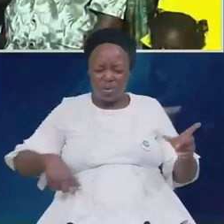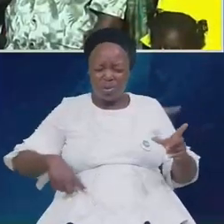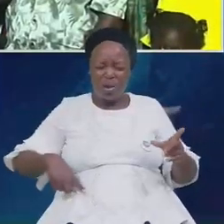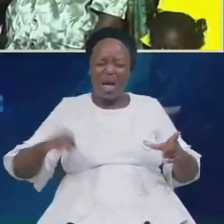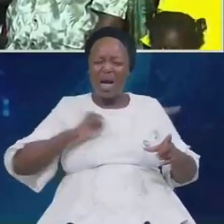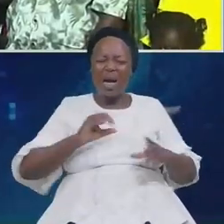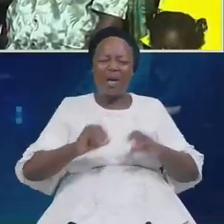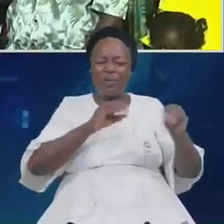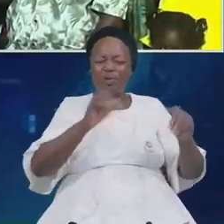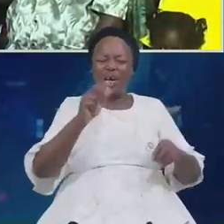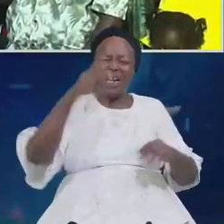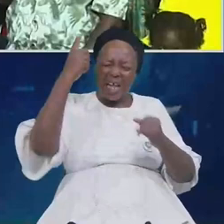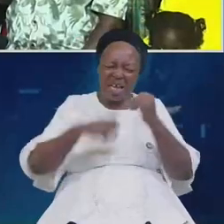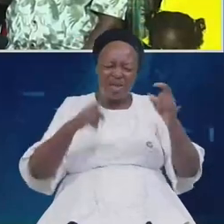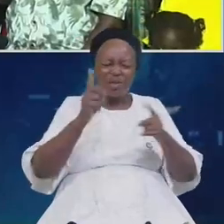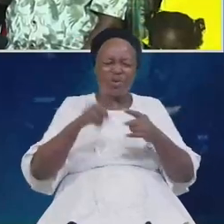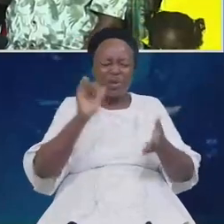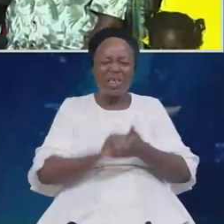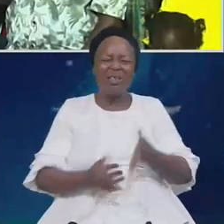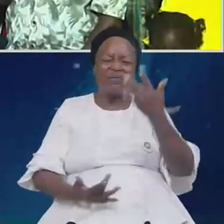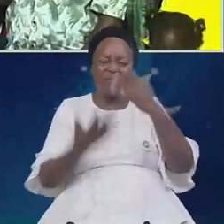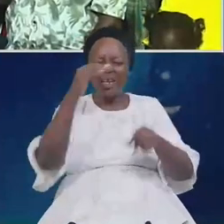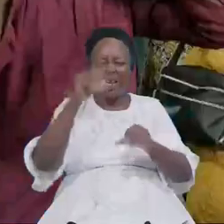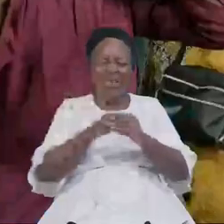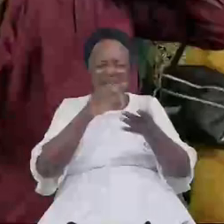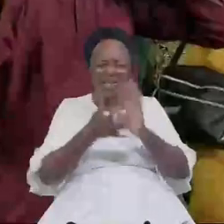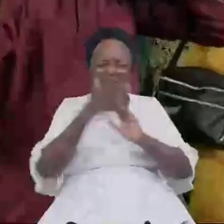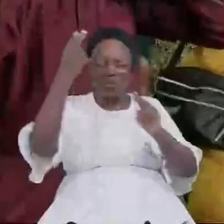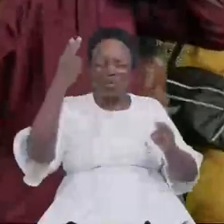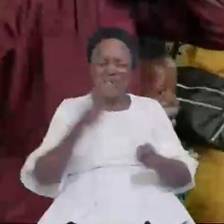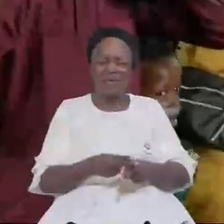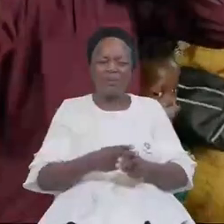fin, j'éteins ce feu-là au nom de Jésus-Christ.